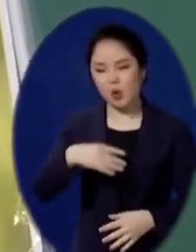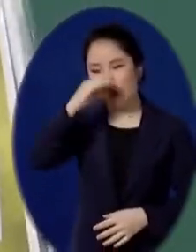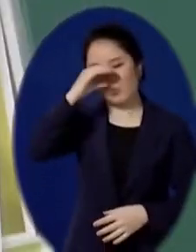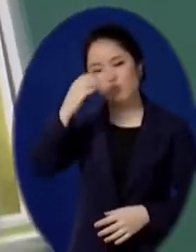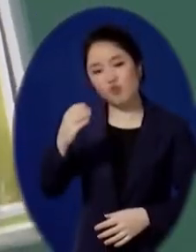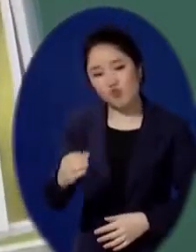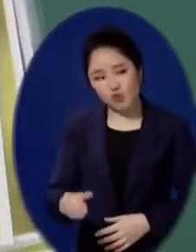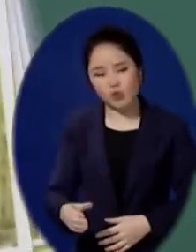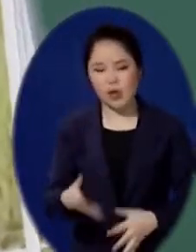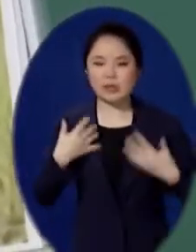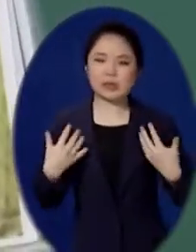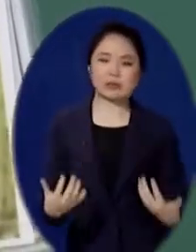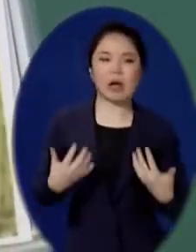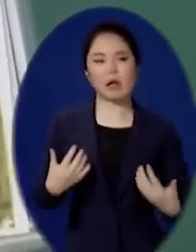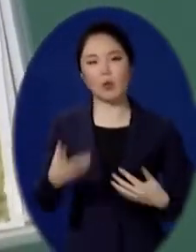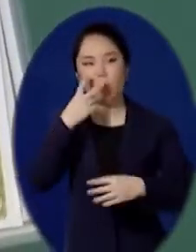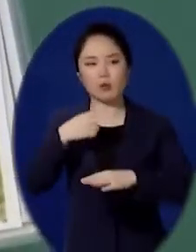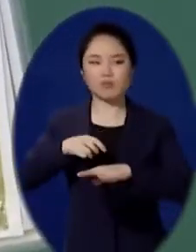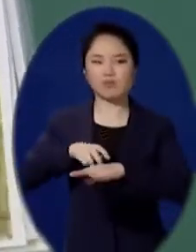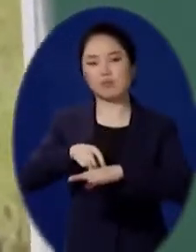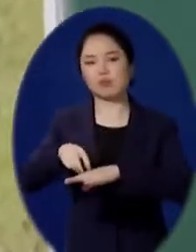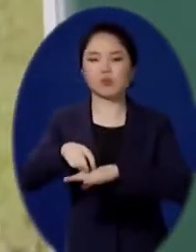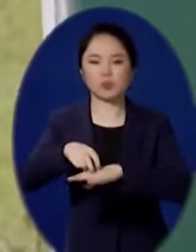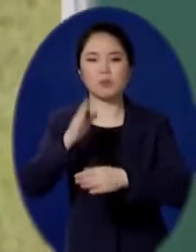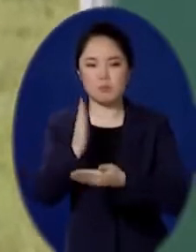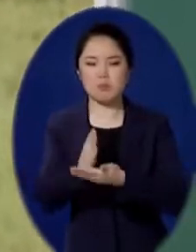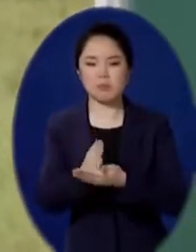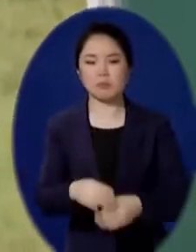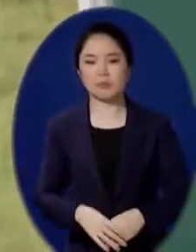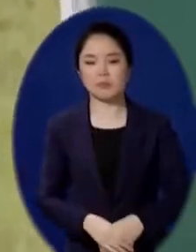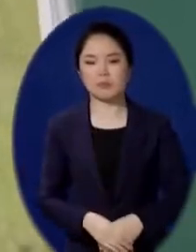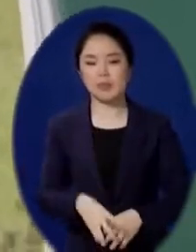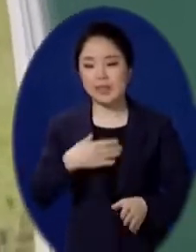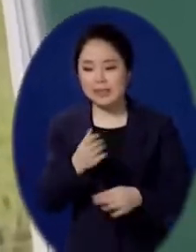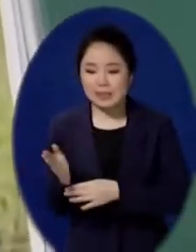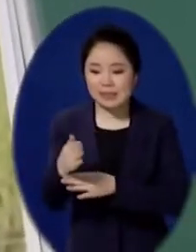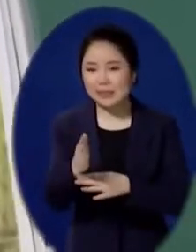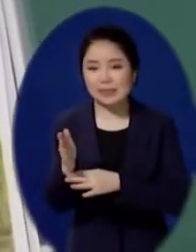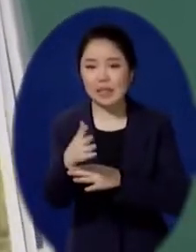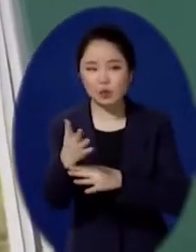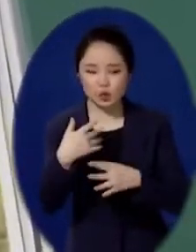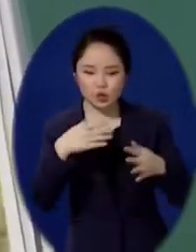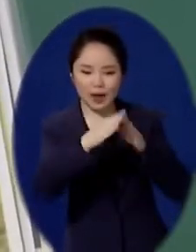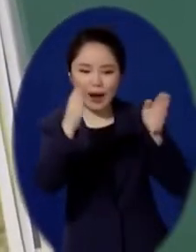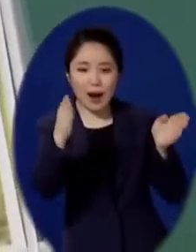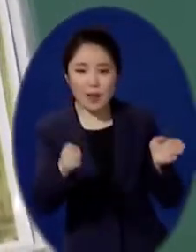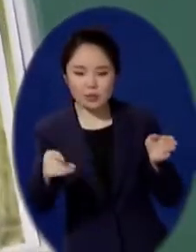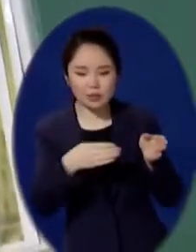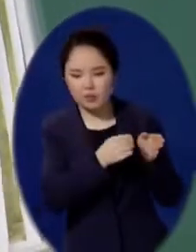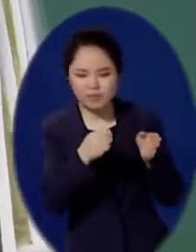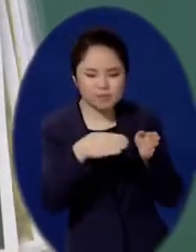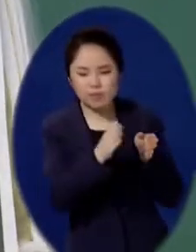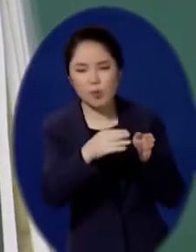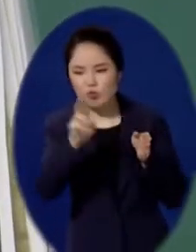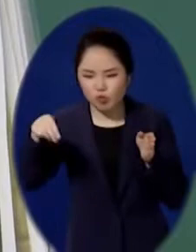өнжүүлэн залхуутай наргүй зогсон. Загас шилэн хоргондоо